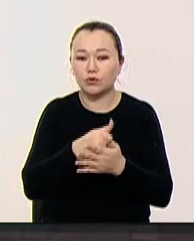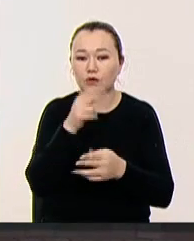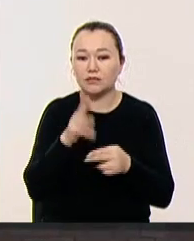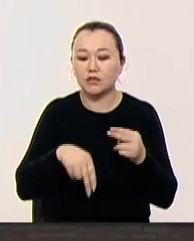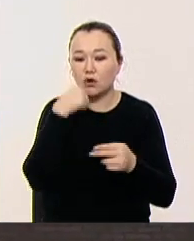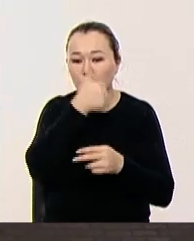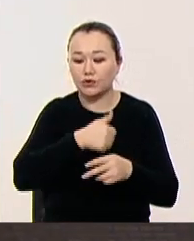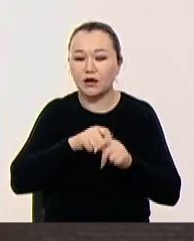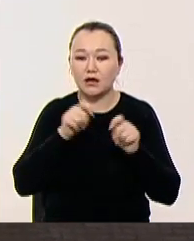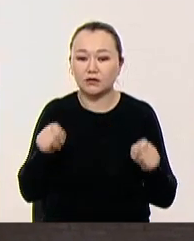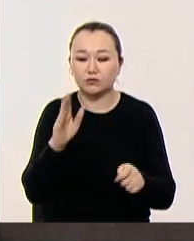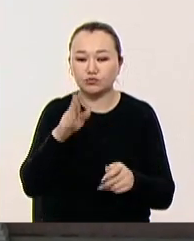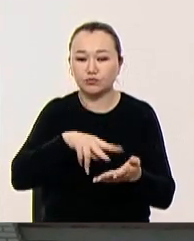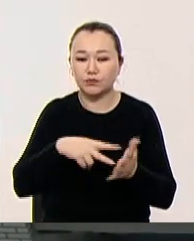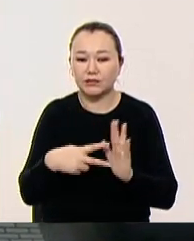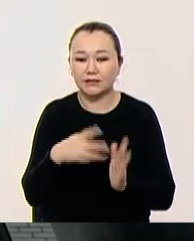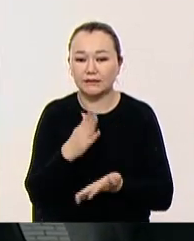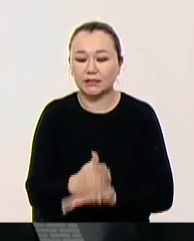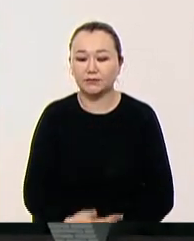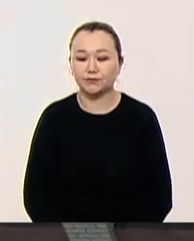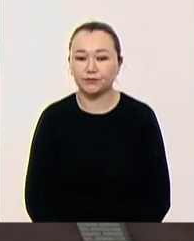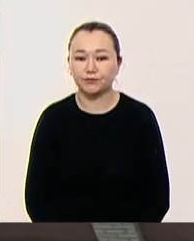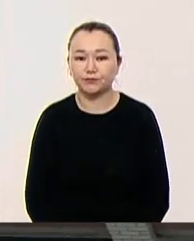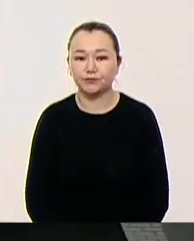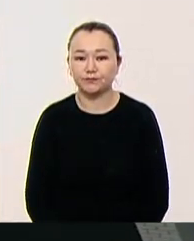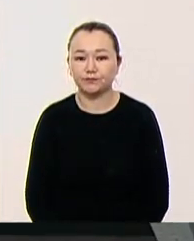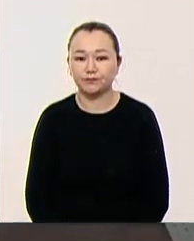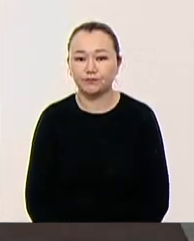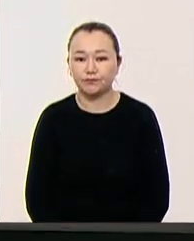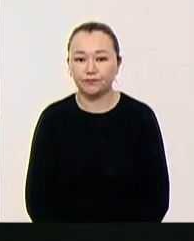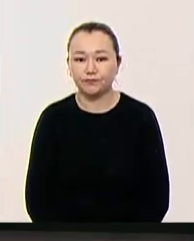тапсырылады деп жоспарлануда. Жұлдыз Тілеухан, Нұрбек Шайден, Информбюро, Атырау облысынан.